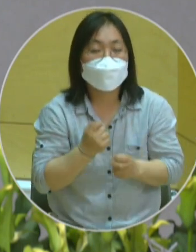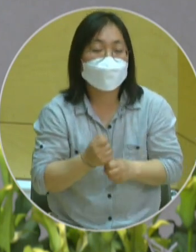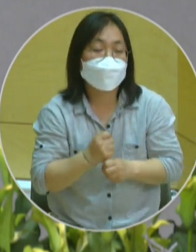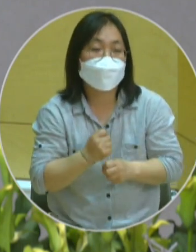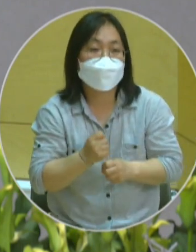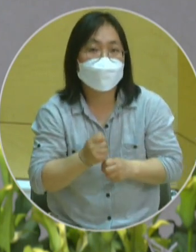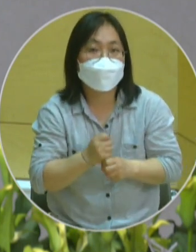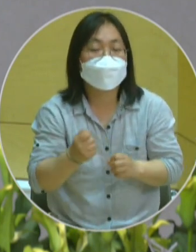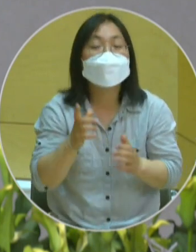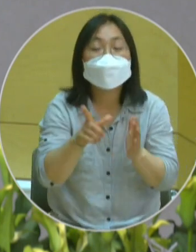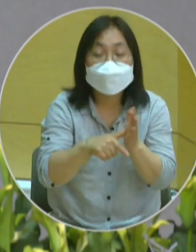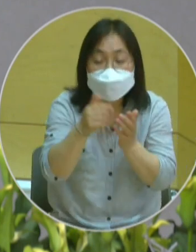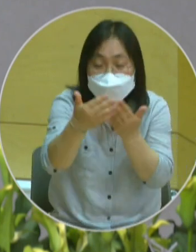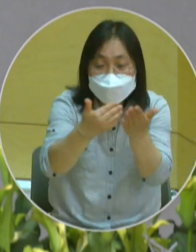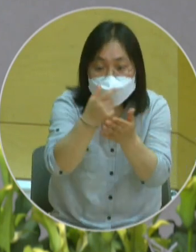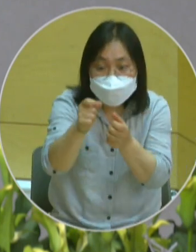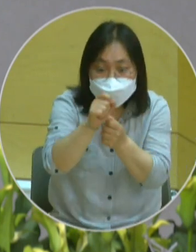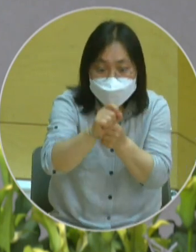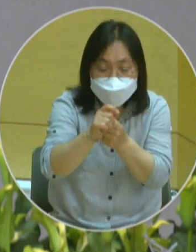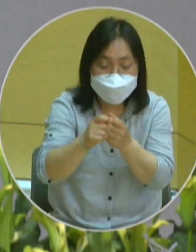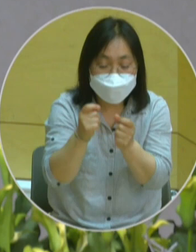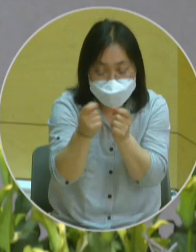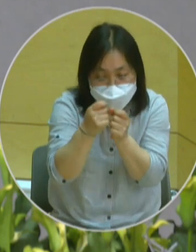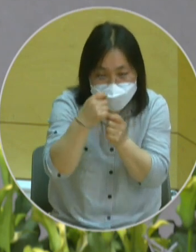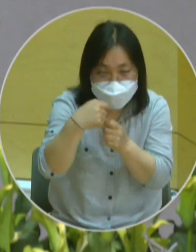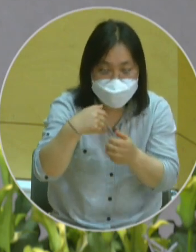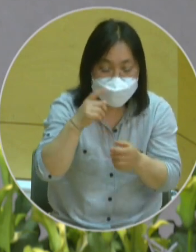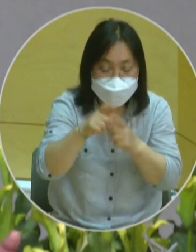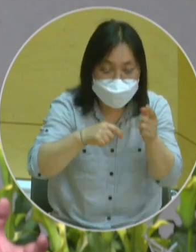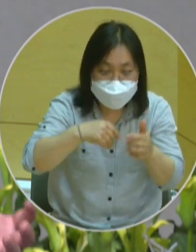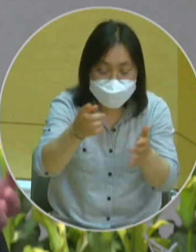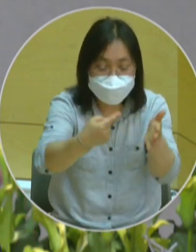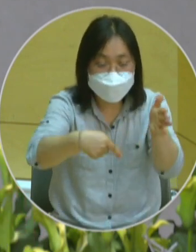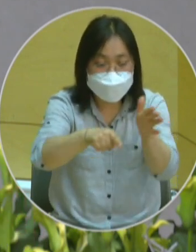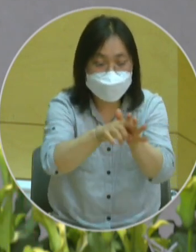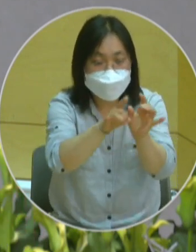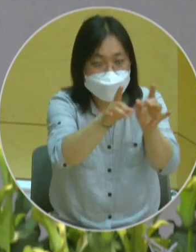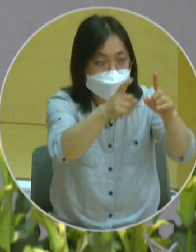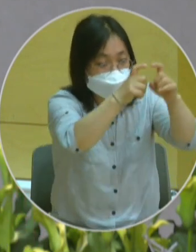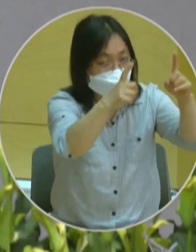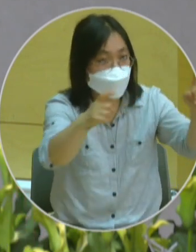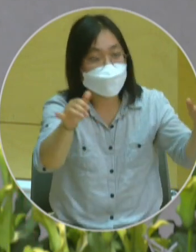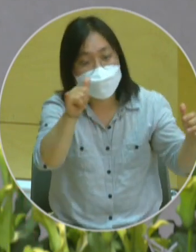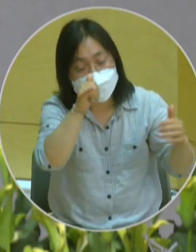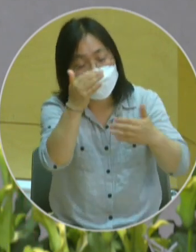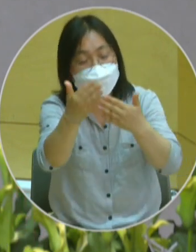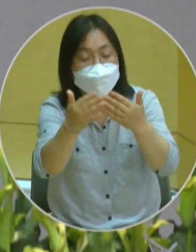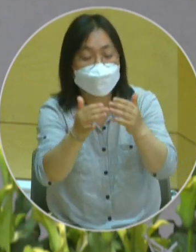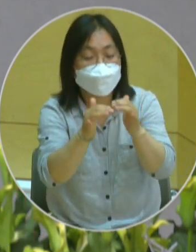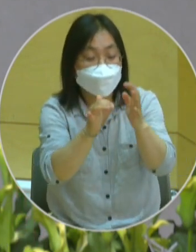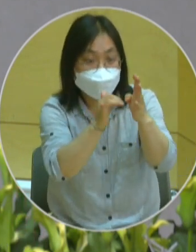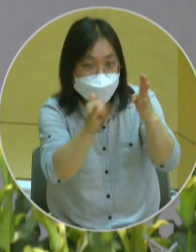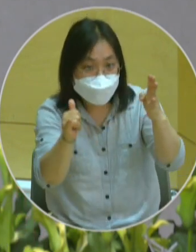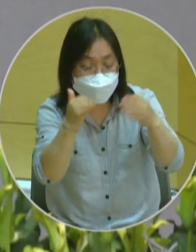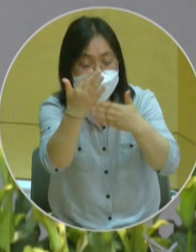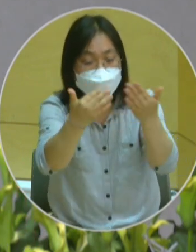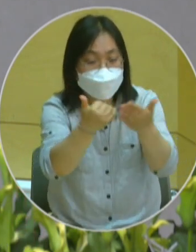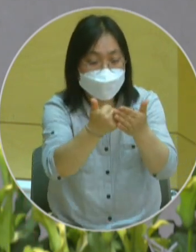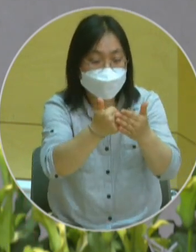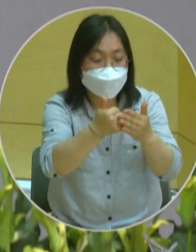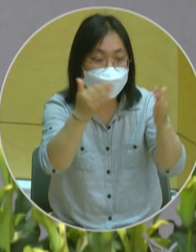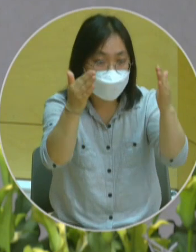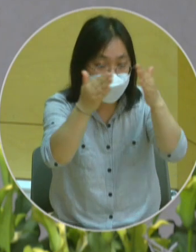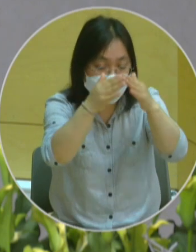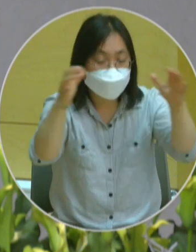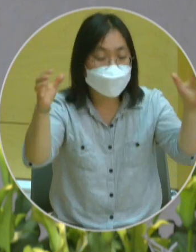그는 하나님께 더 가까이 나가고 각 성에 있는 하나님의 백성들이 하나님의 전 뜰에 모여서 함께